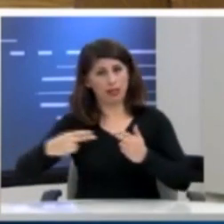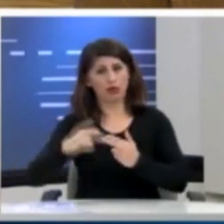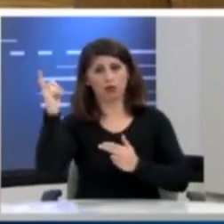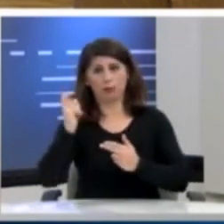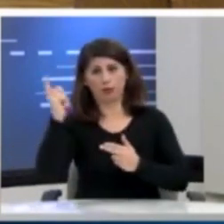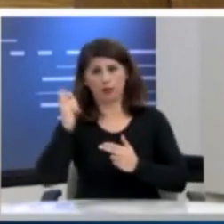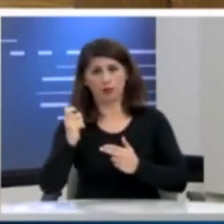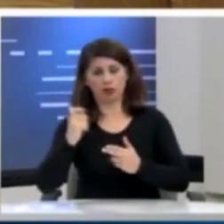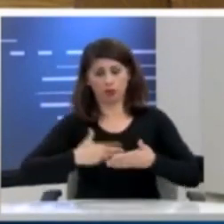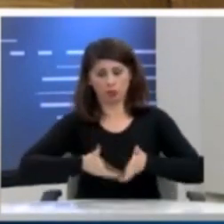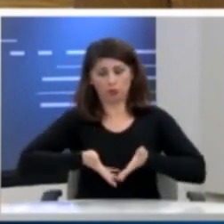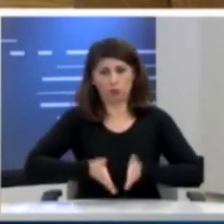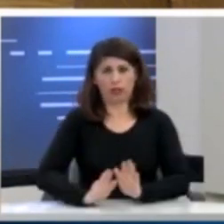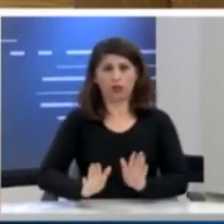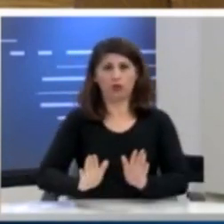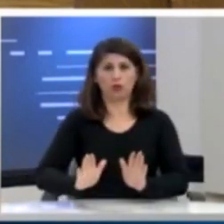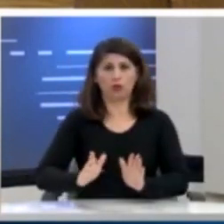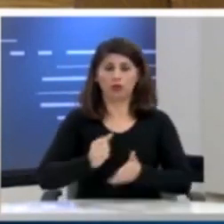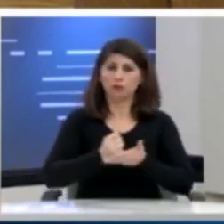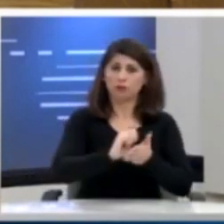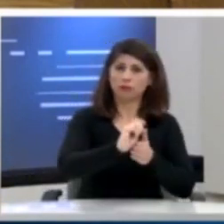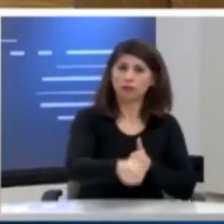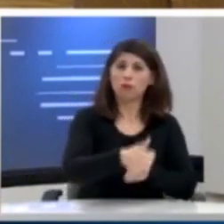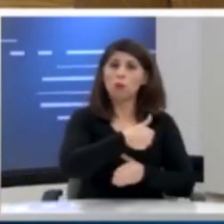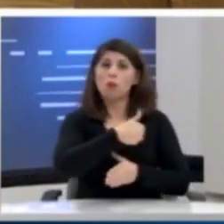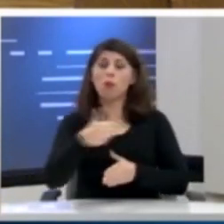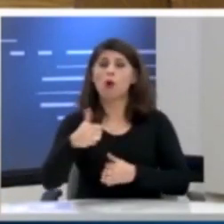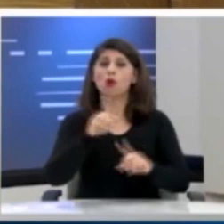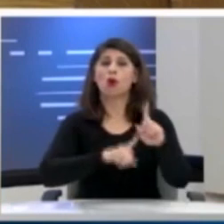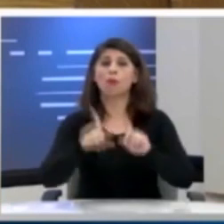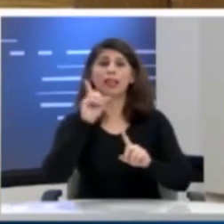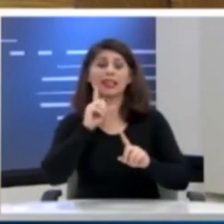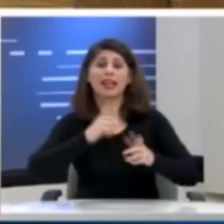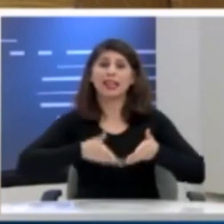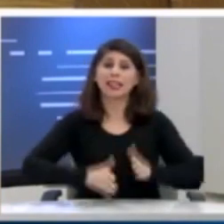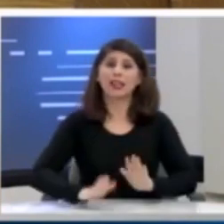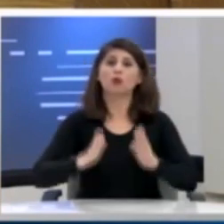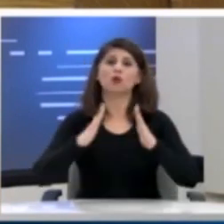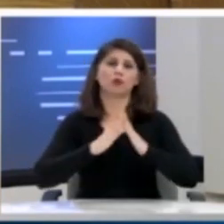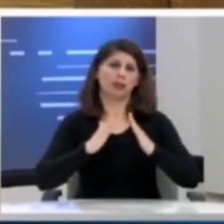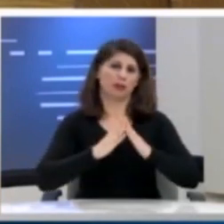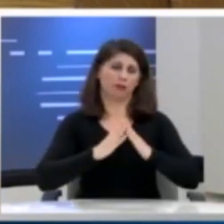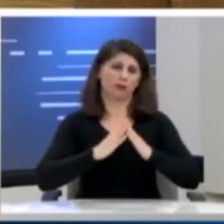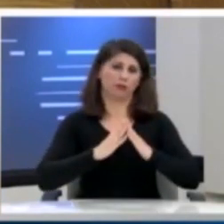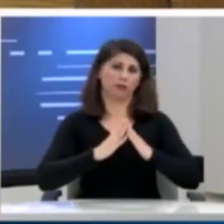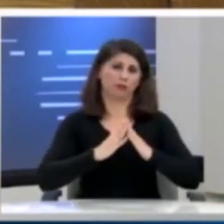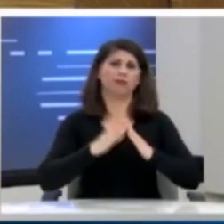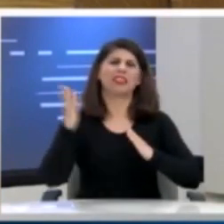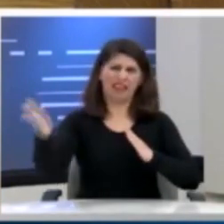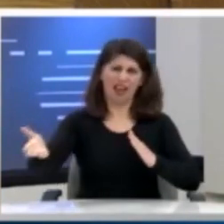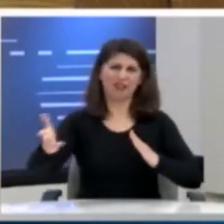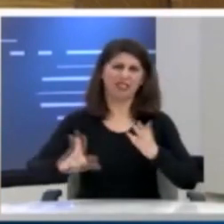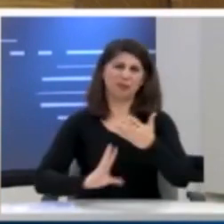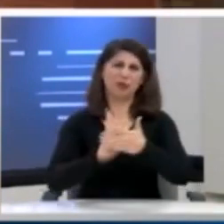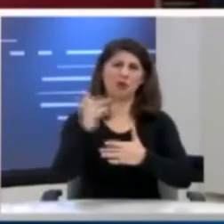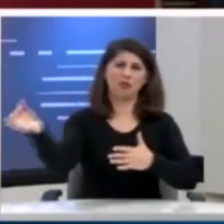του επιδόματος στο κετού, το οποίο δίνεται μόνο σε όσες γυναίκες γεννούν στο σπίτι. Για τέτοια